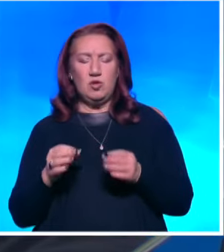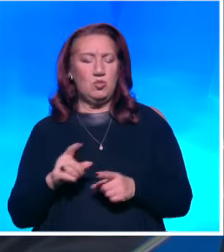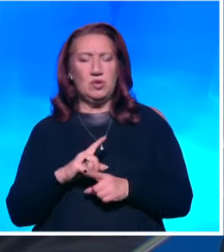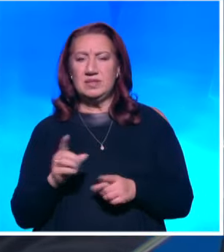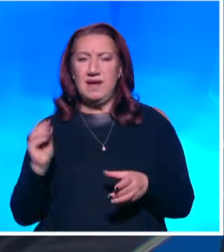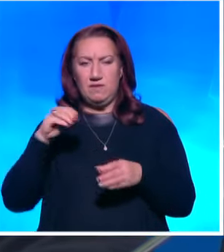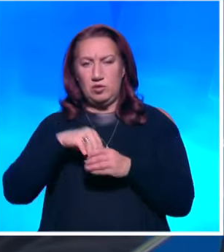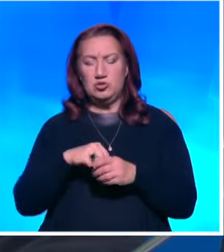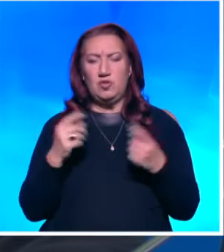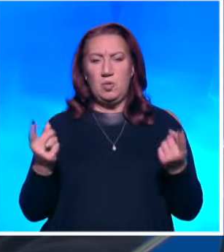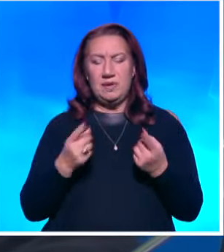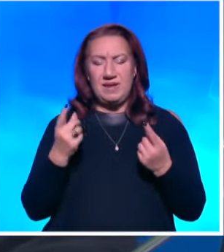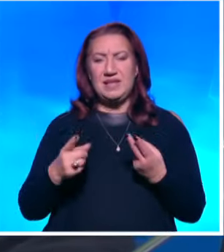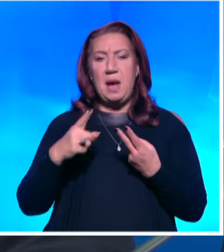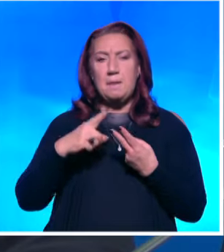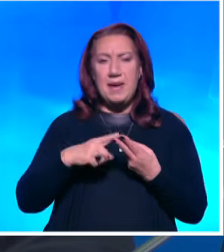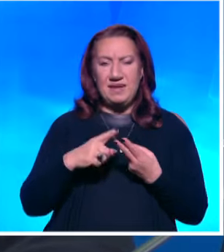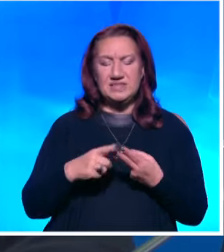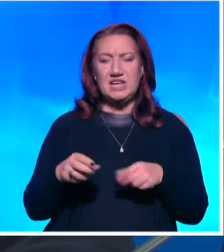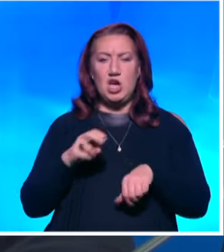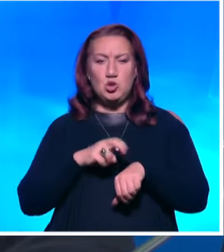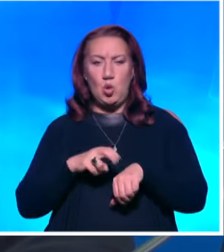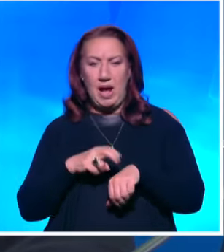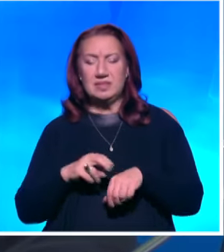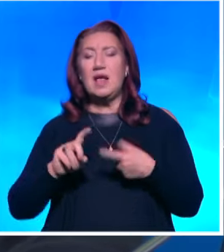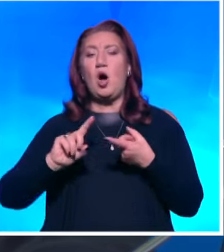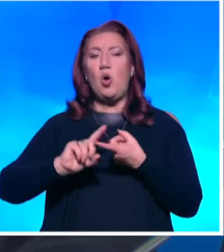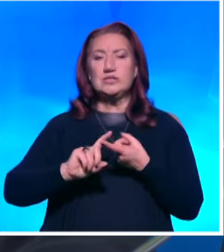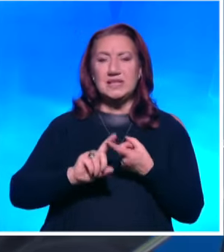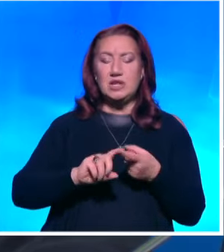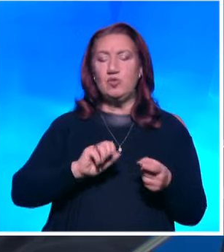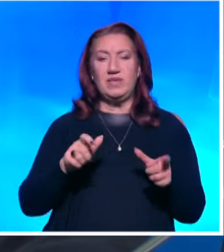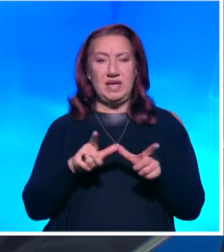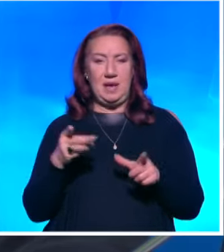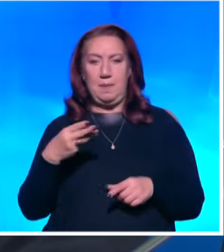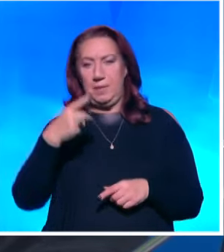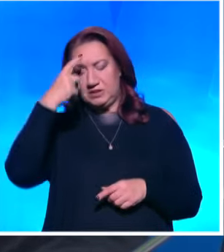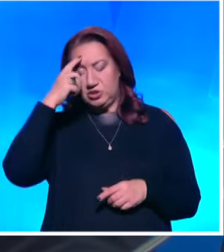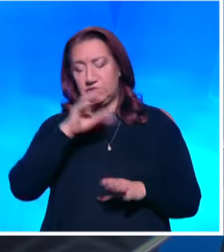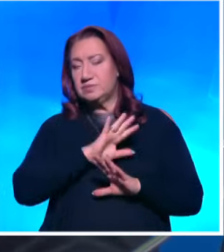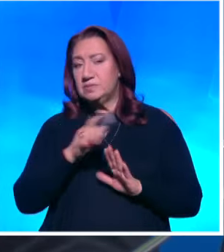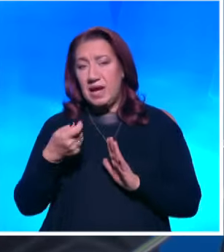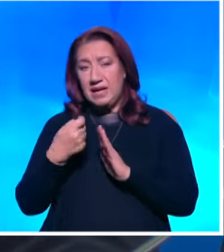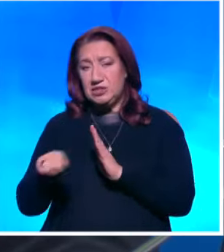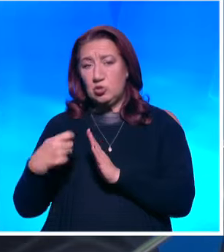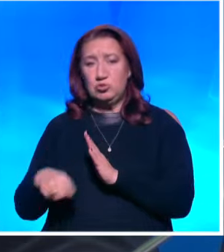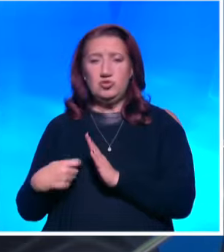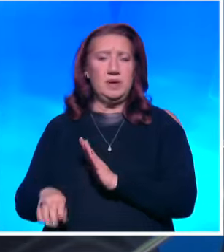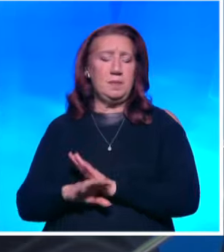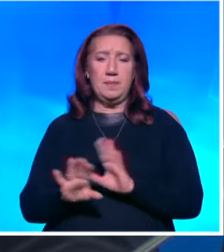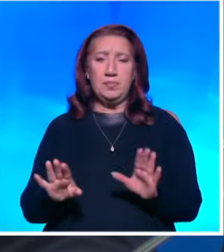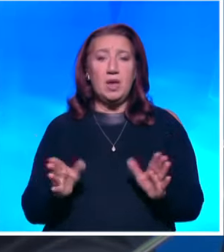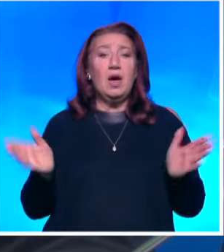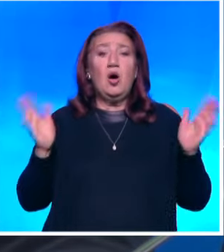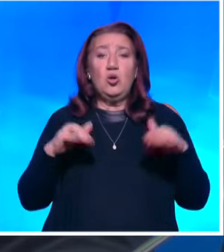доган костадинов и меч изключва какво искат повече